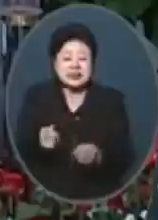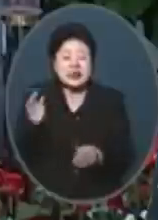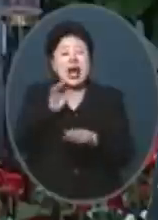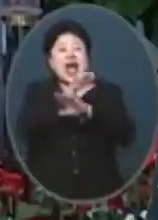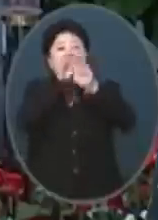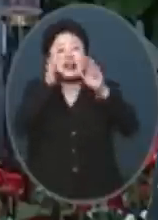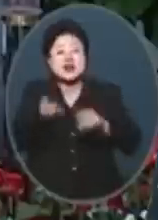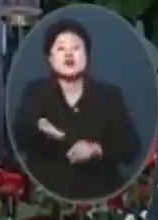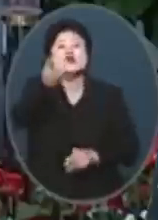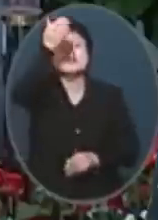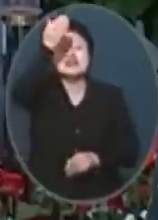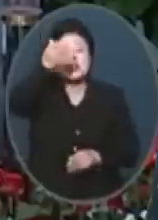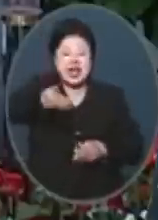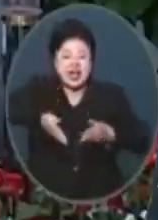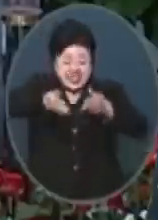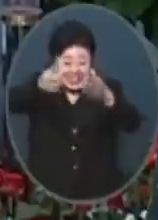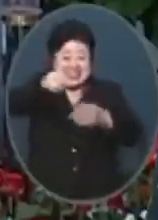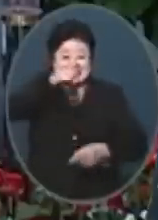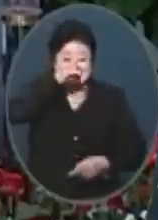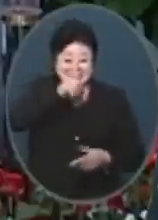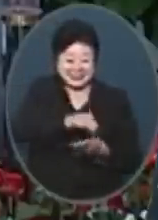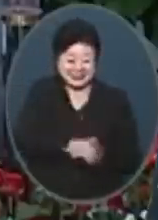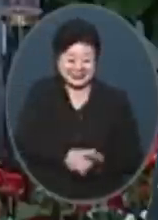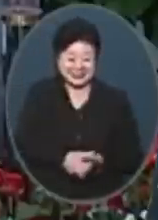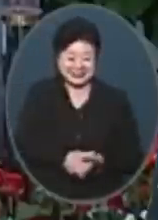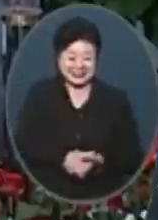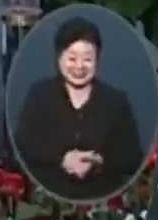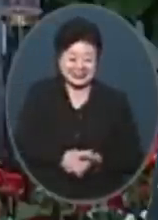하늘에 길이 열려 있습니다.